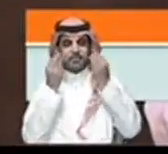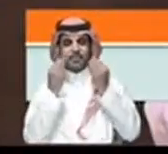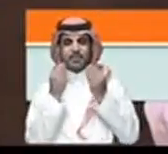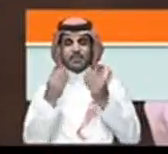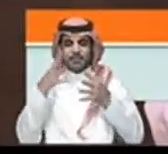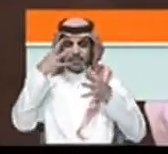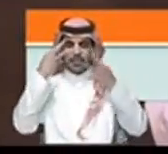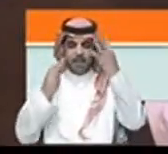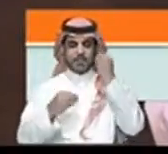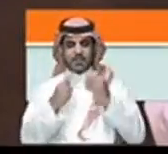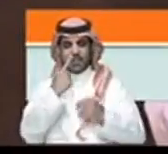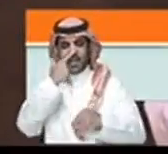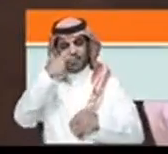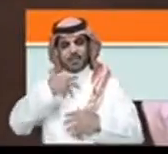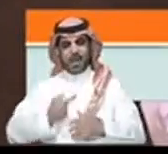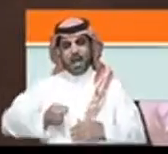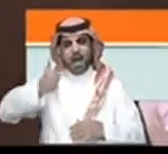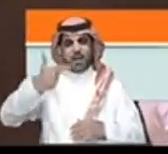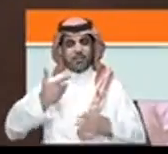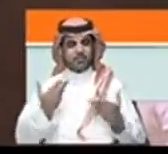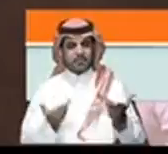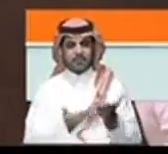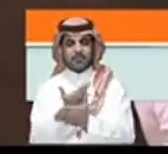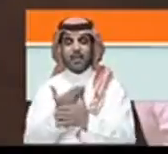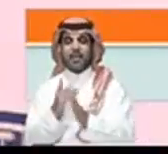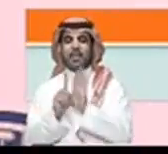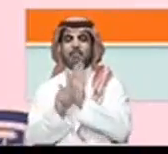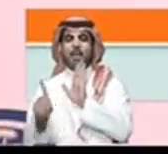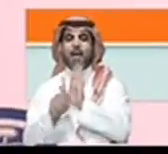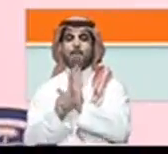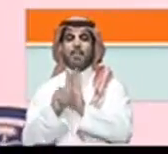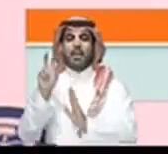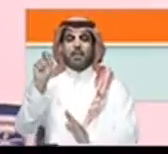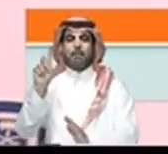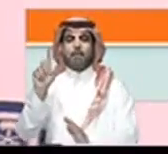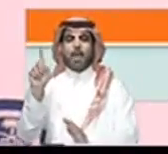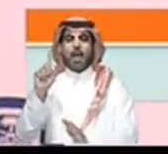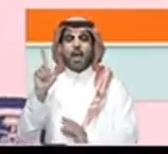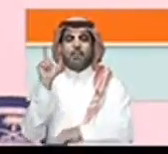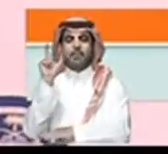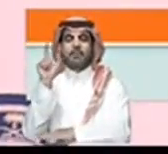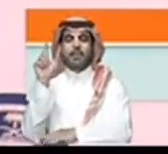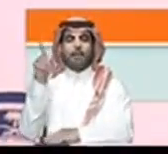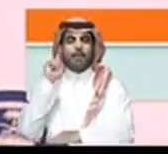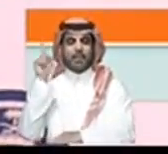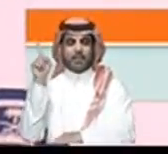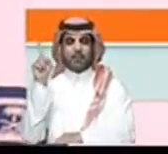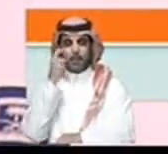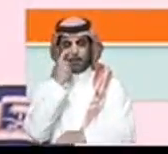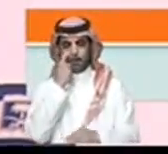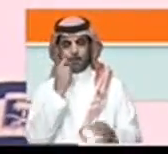التسامح زينه الفضائل استضيف امام وخطيب مسجد قباء الشيخ صالح بن عواد المغامسي